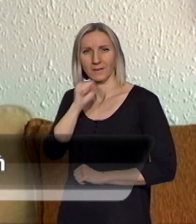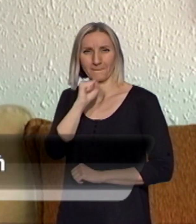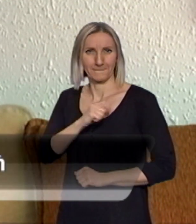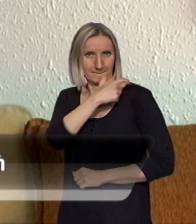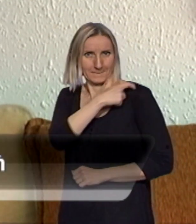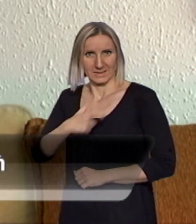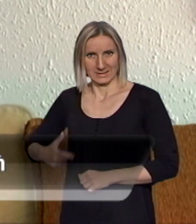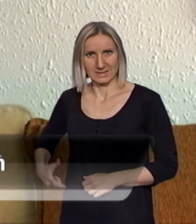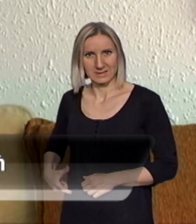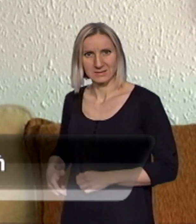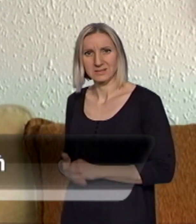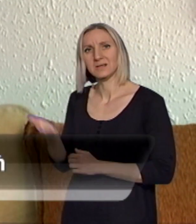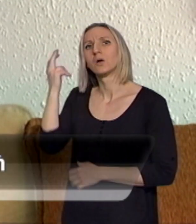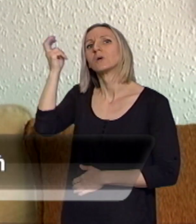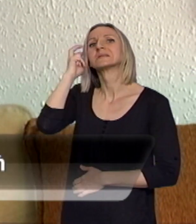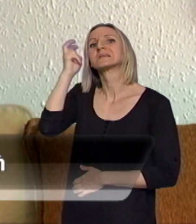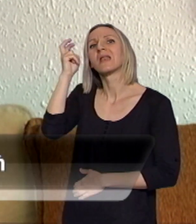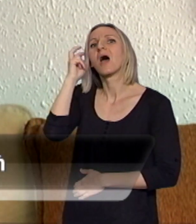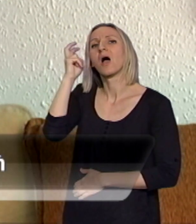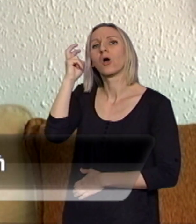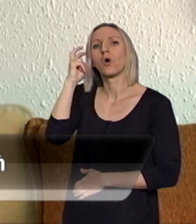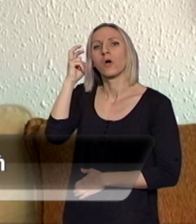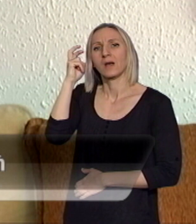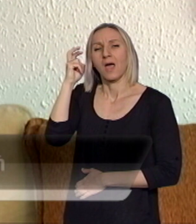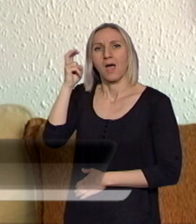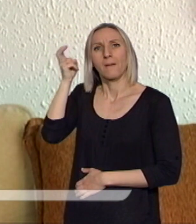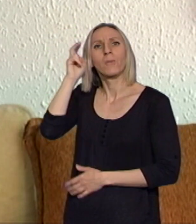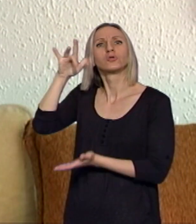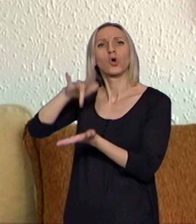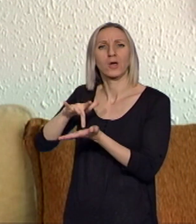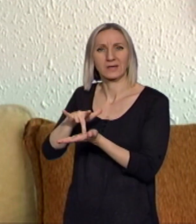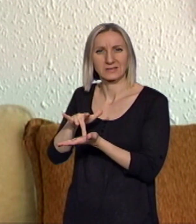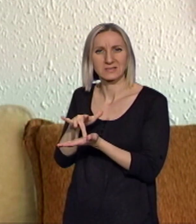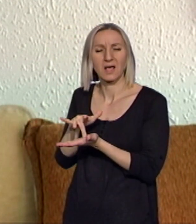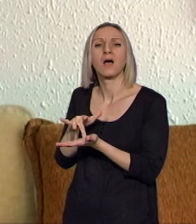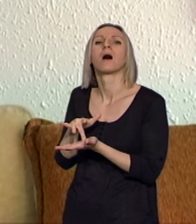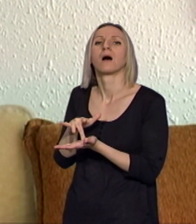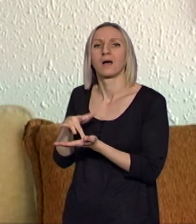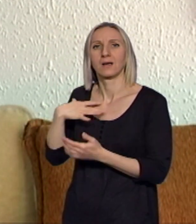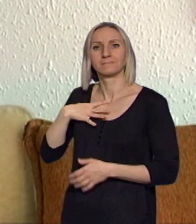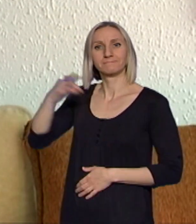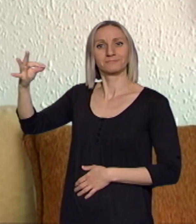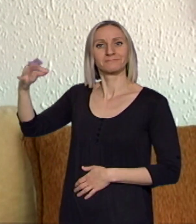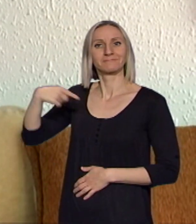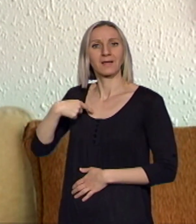u Crnoj Gori, u Podgorici, ili bolo da mis